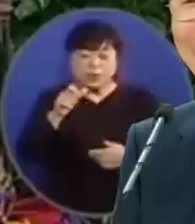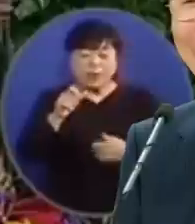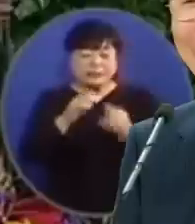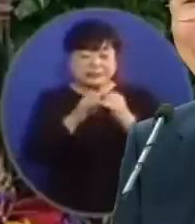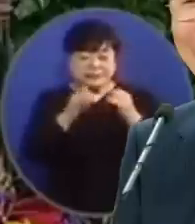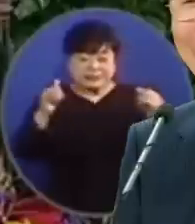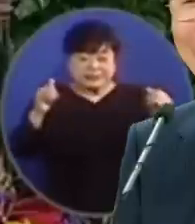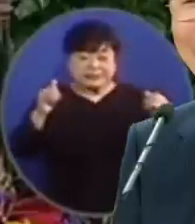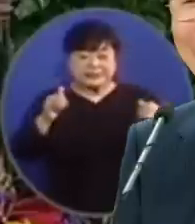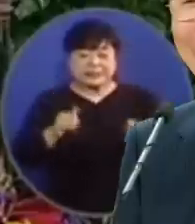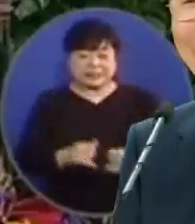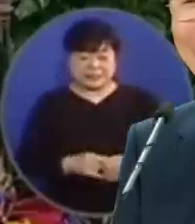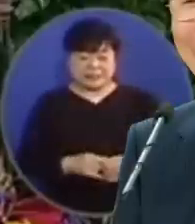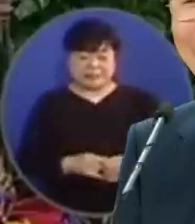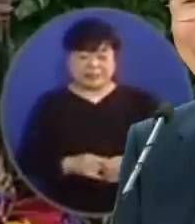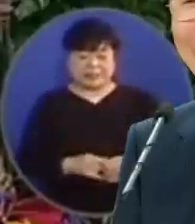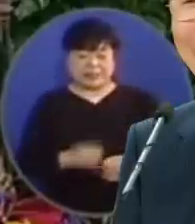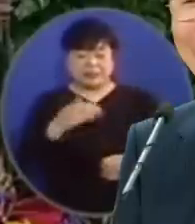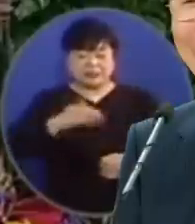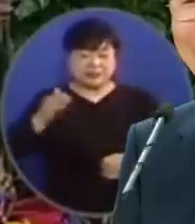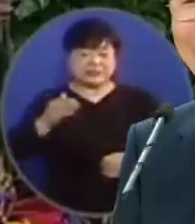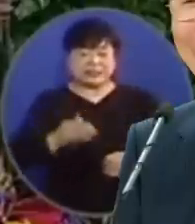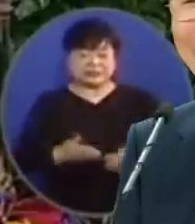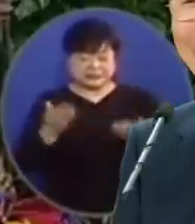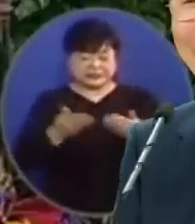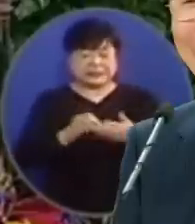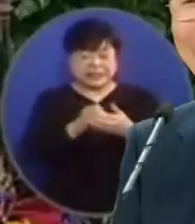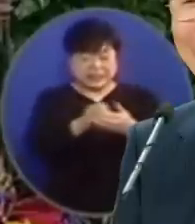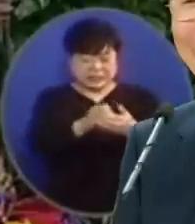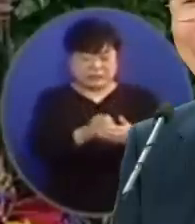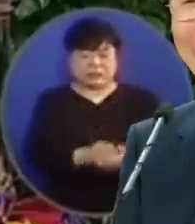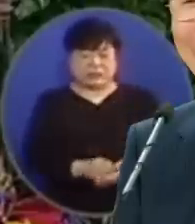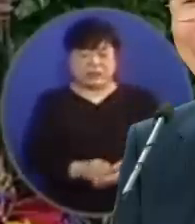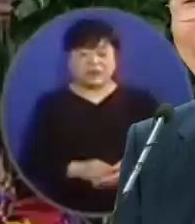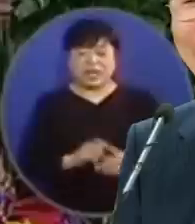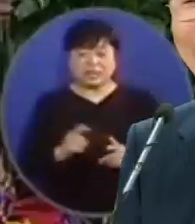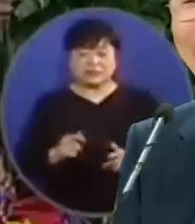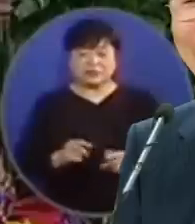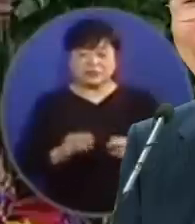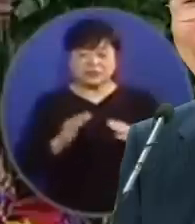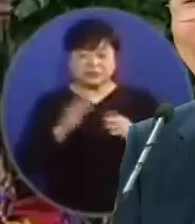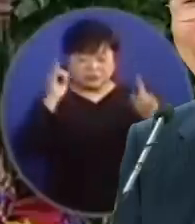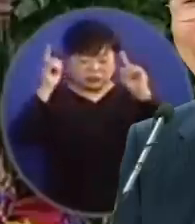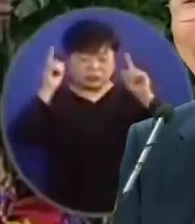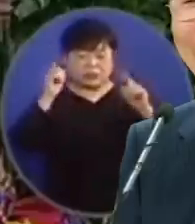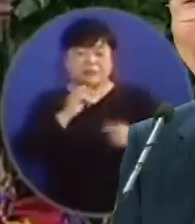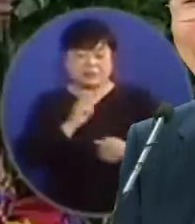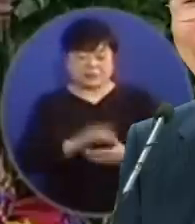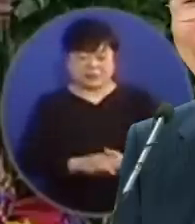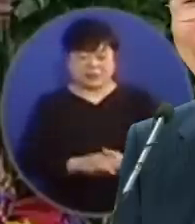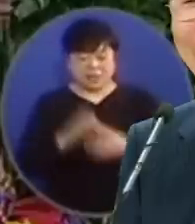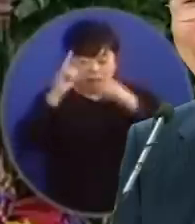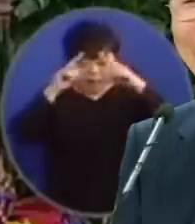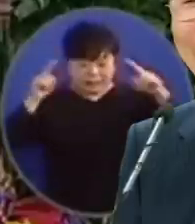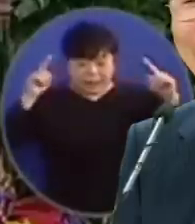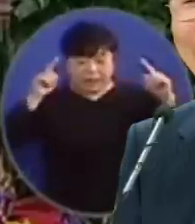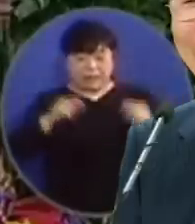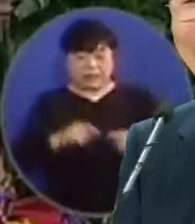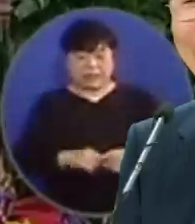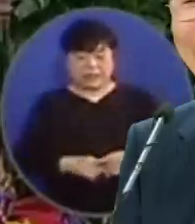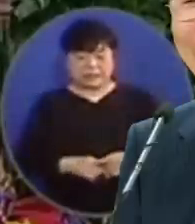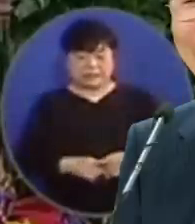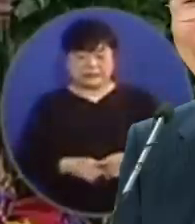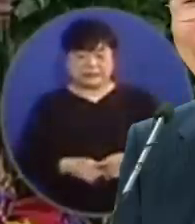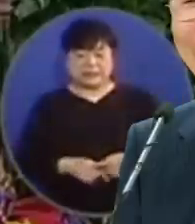명이 비정규직으로 취업을 하거나 백수가 되고 있습니다. 게다가 대학생 신용